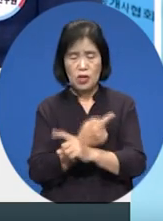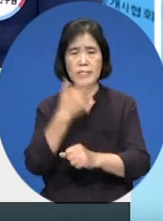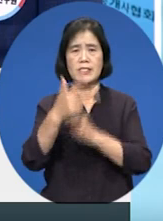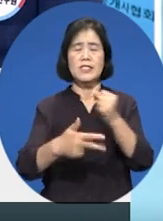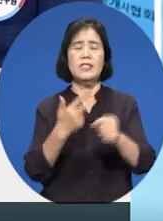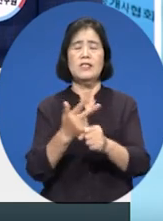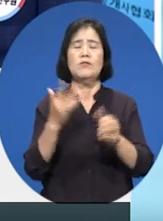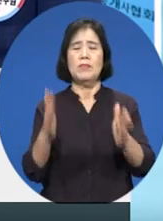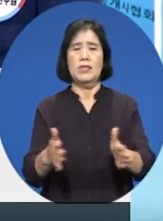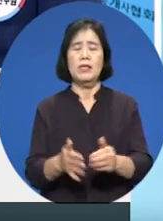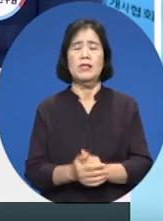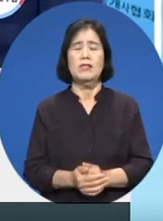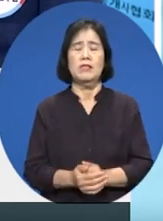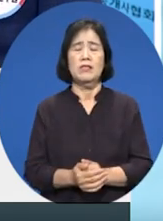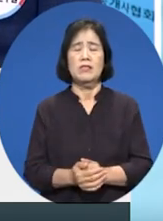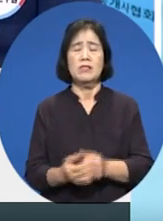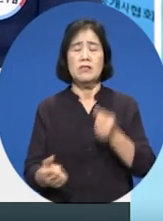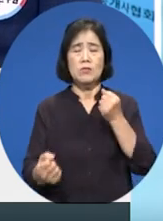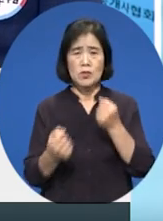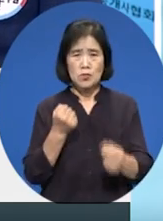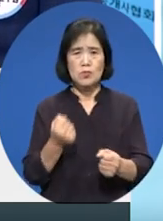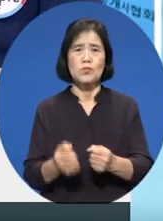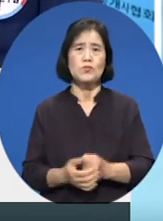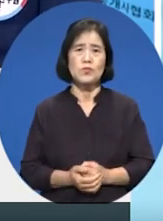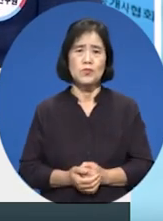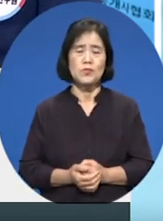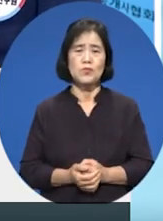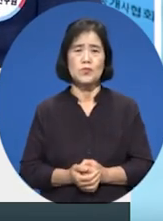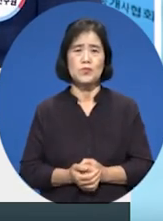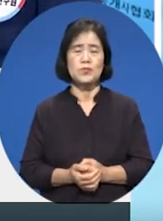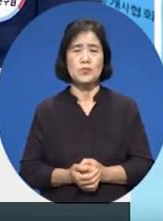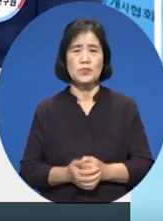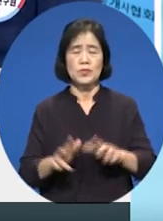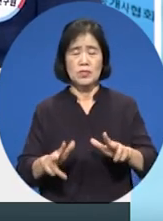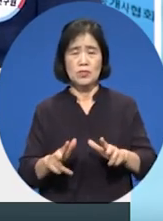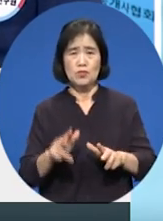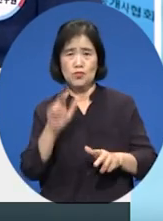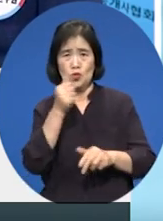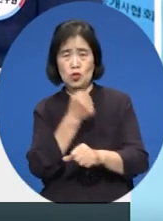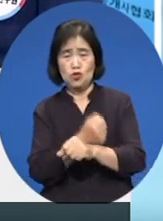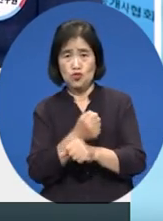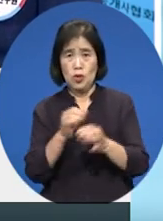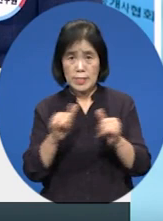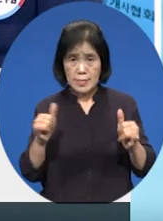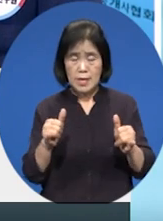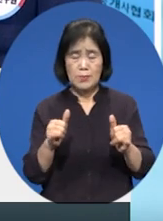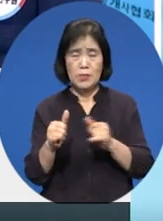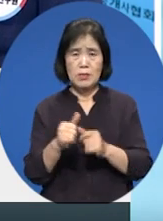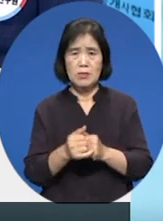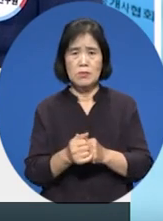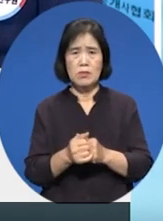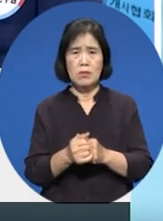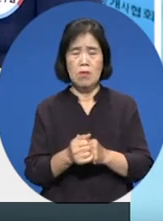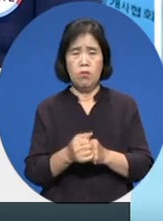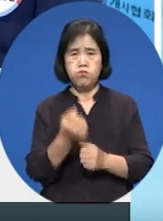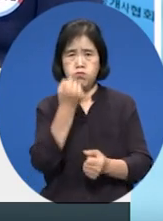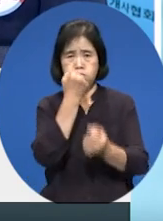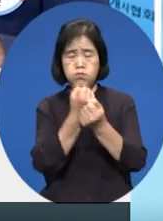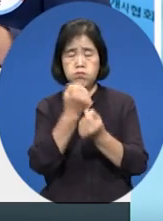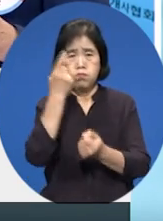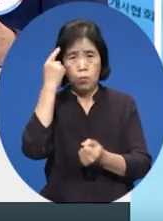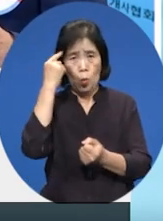만에 고치는데도 불구하고 진짜 뭐 현장에 계신 분들은 지금 뭐 입이만큼 나왔죠.